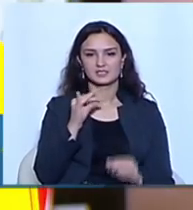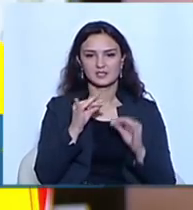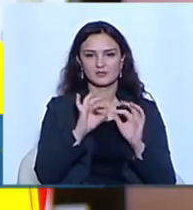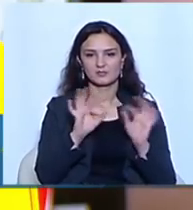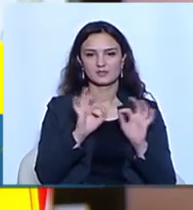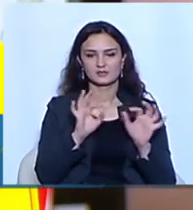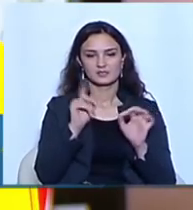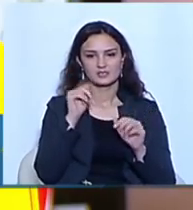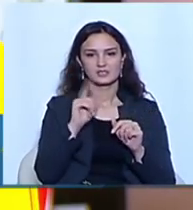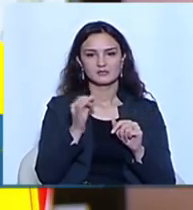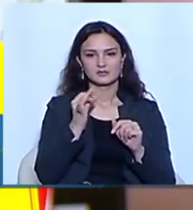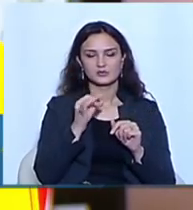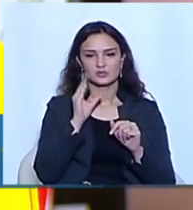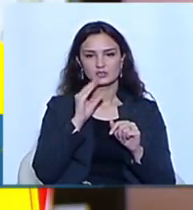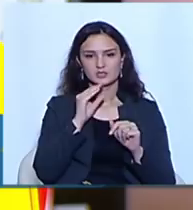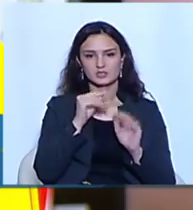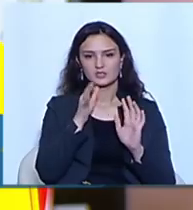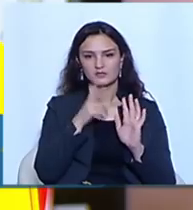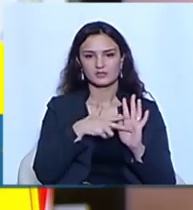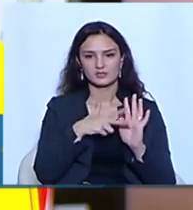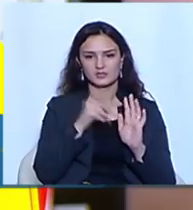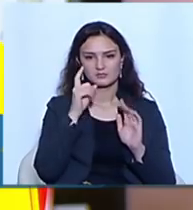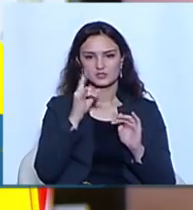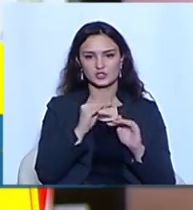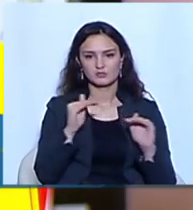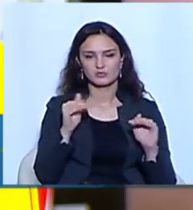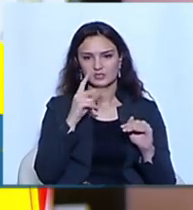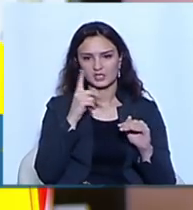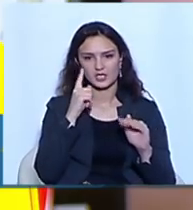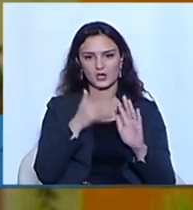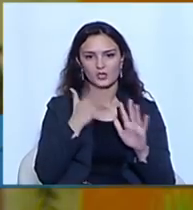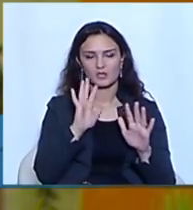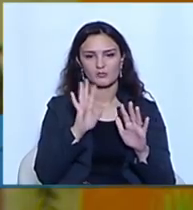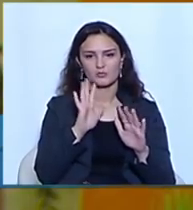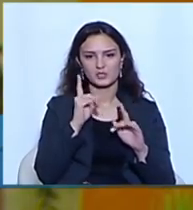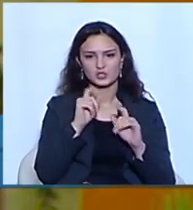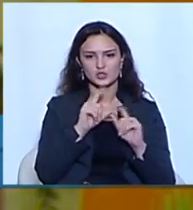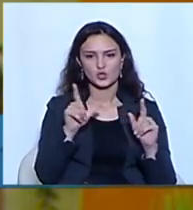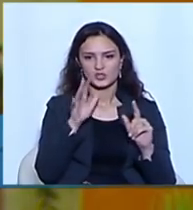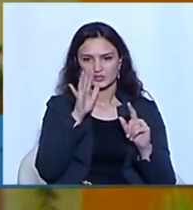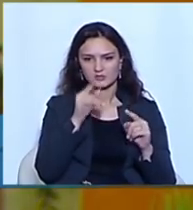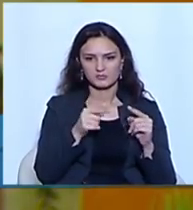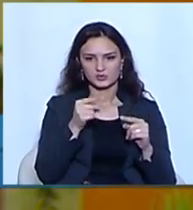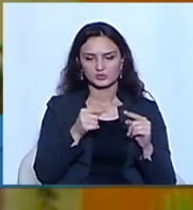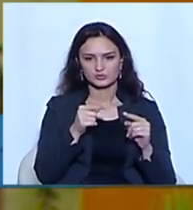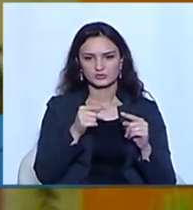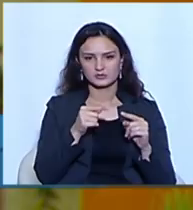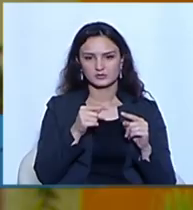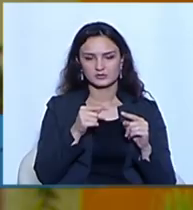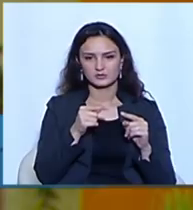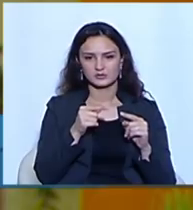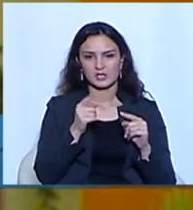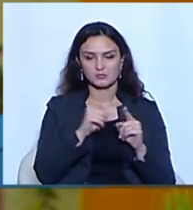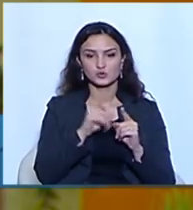საუბარი. იქით რა მაინტერესებს, როდესაც 8 წლის ბიჭებში ხდება გაუგებრობა სკოლის პერიოდში და ერთი არტყავს მეორეს, ამ